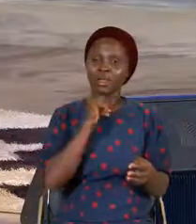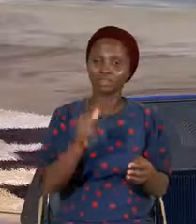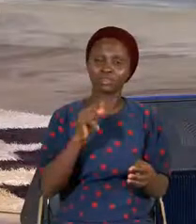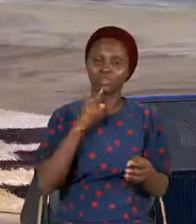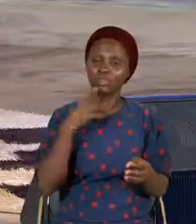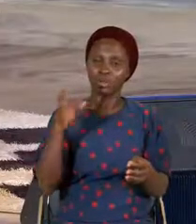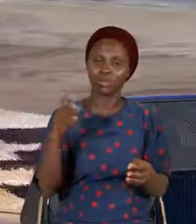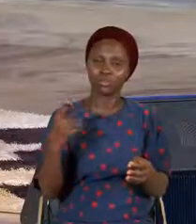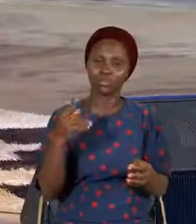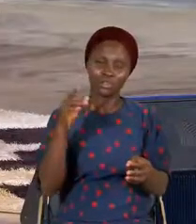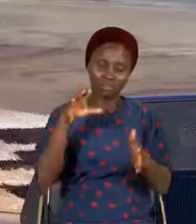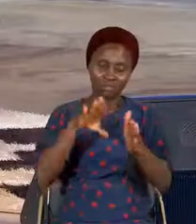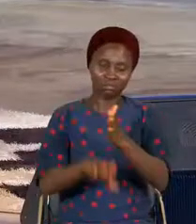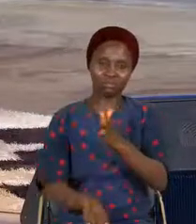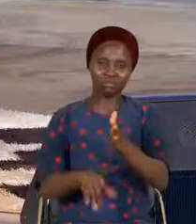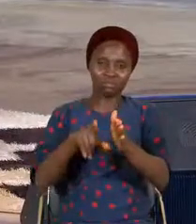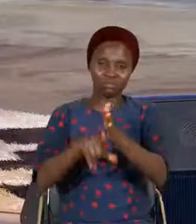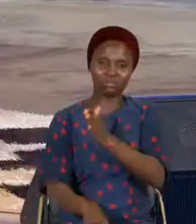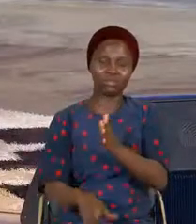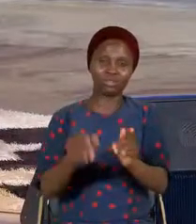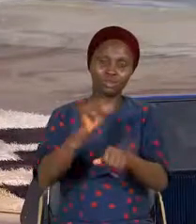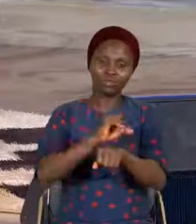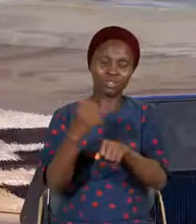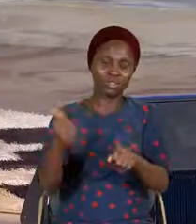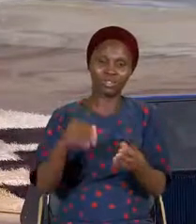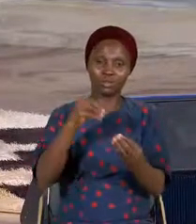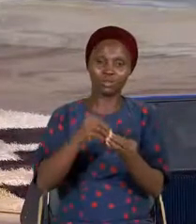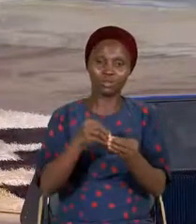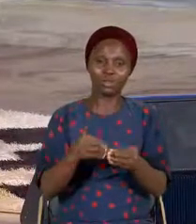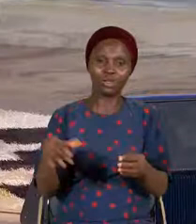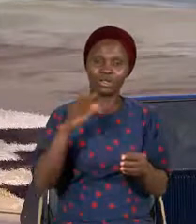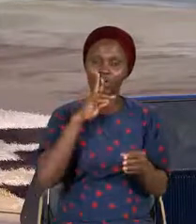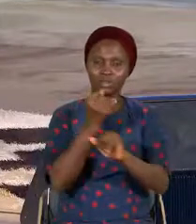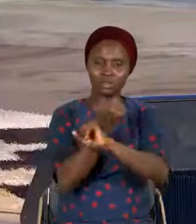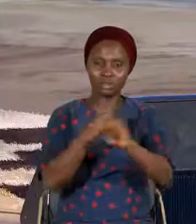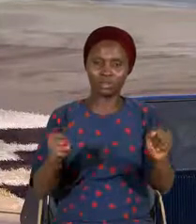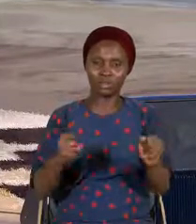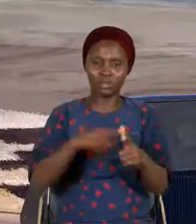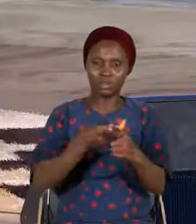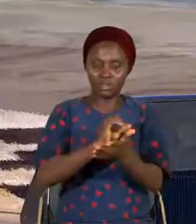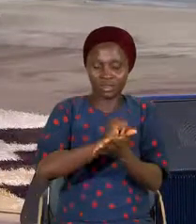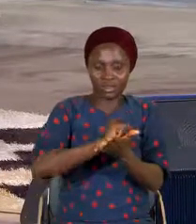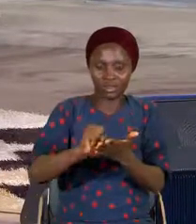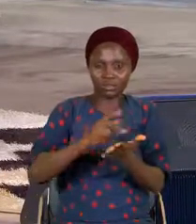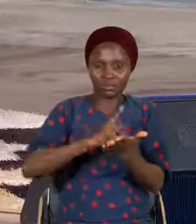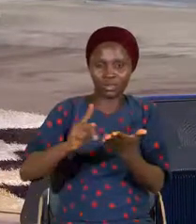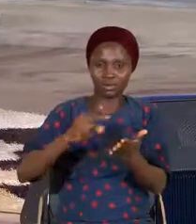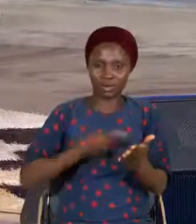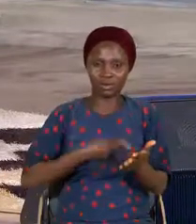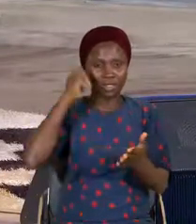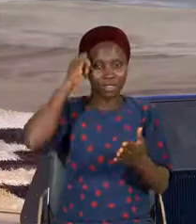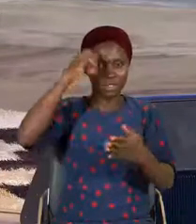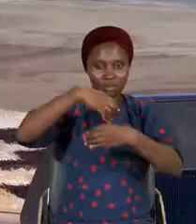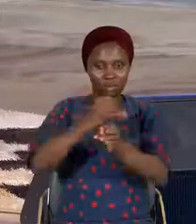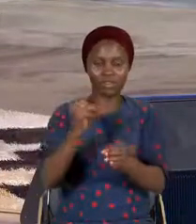pour les œuvres méchantes. Maintenant, nous sommes sauvés. Il nous sanctifie et nous purifie.